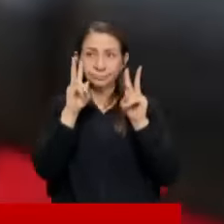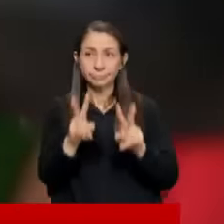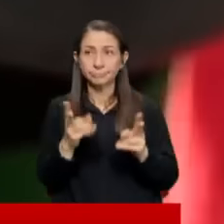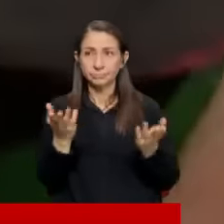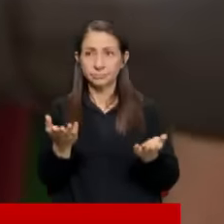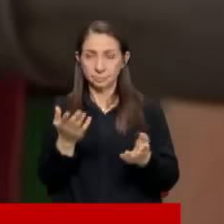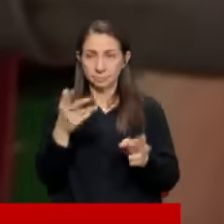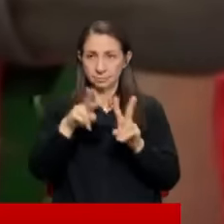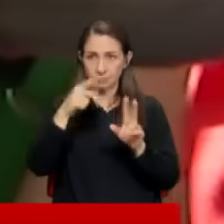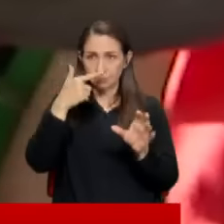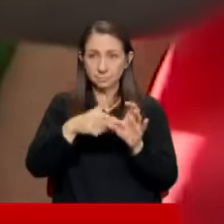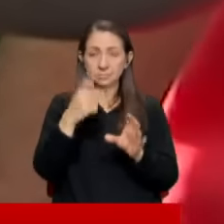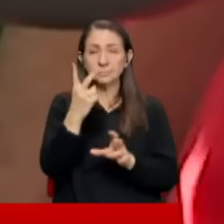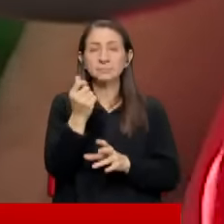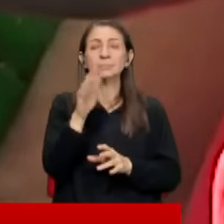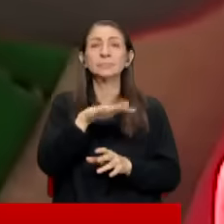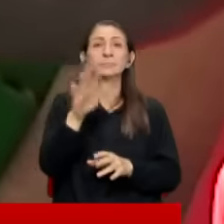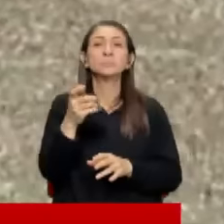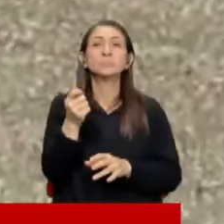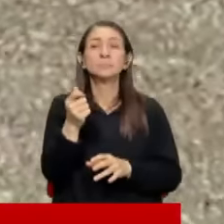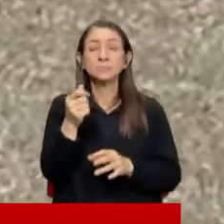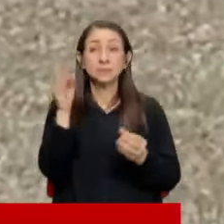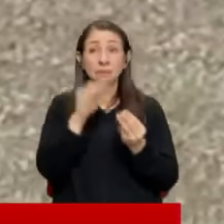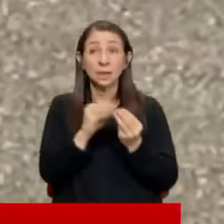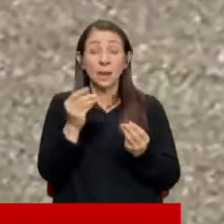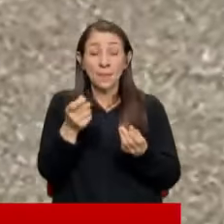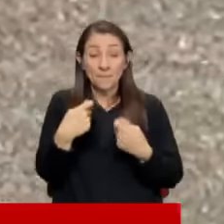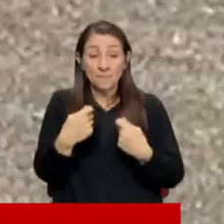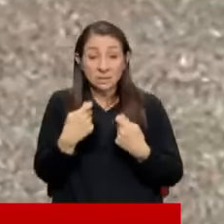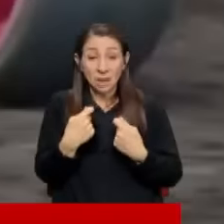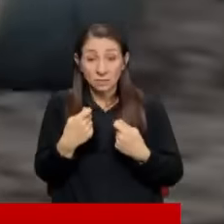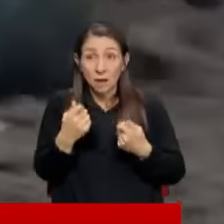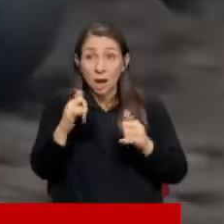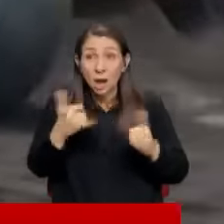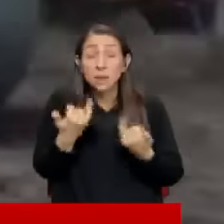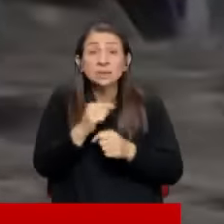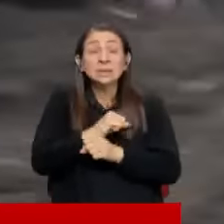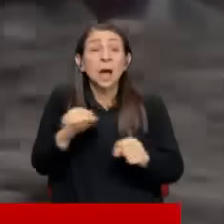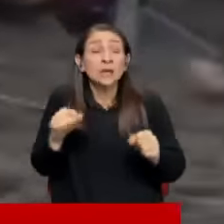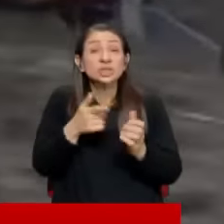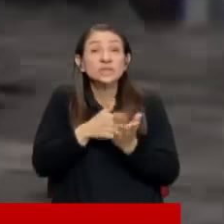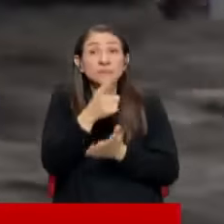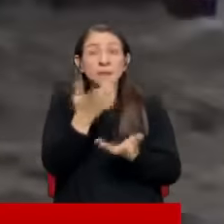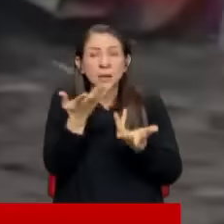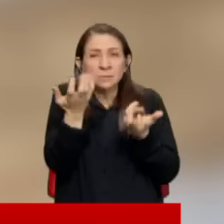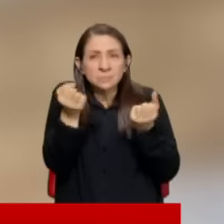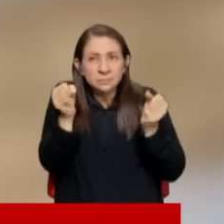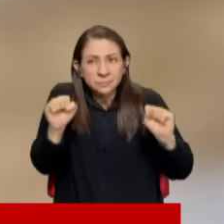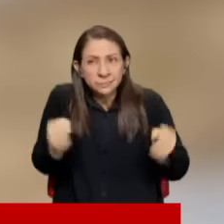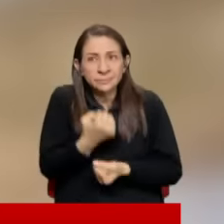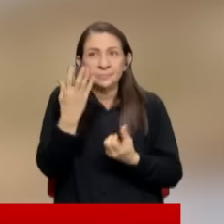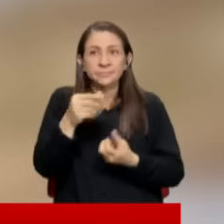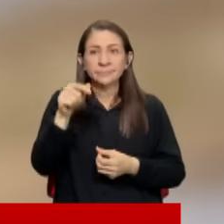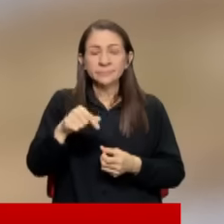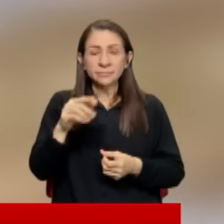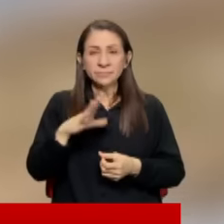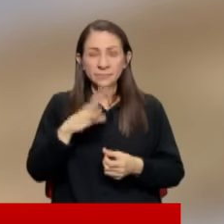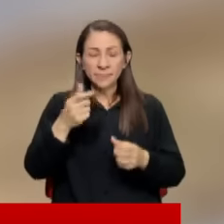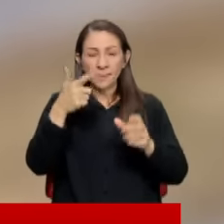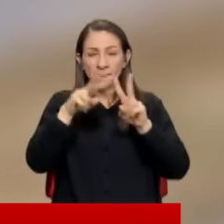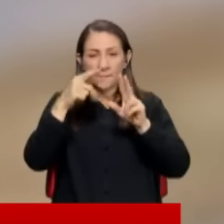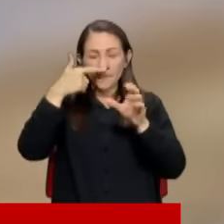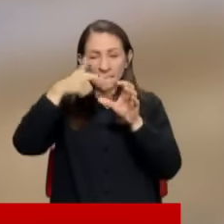görmekteyiz. Motoruna gelen 2 lira 55 kuruşluk zam zaten üretim maliyeti artan, zarar eden çiftçiyi daha da zor duruma sokacak. Şu andaki mevcut